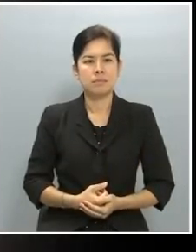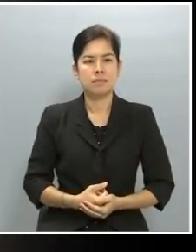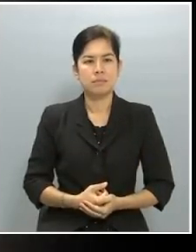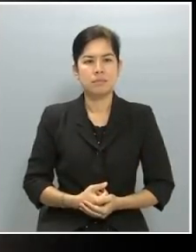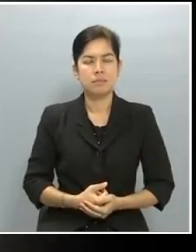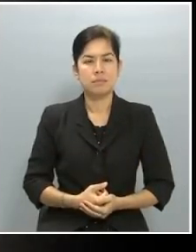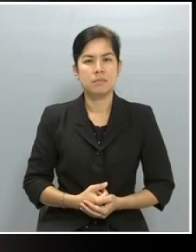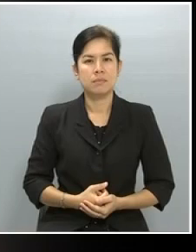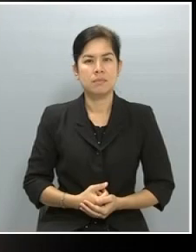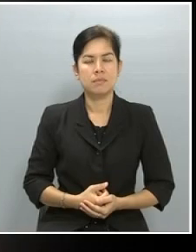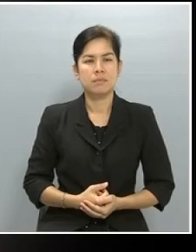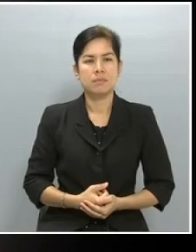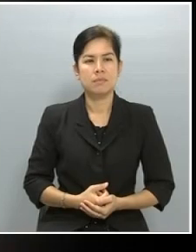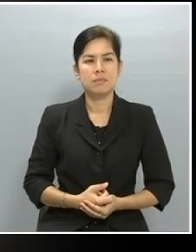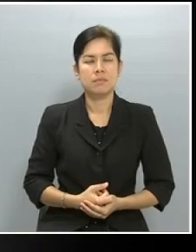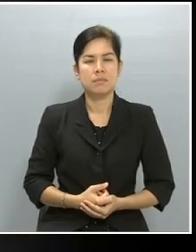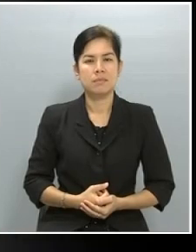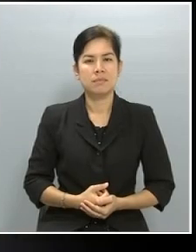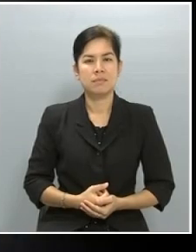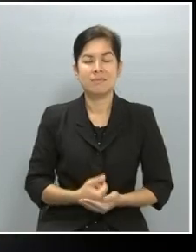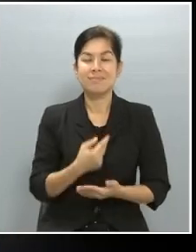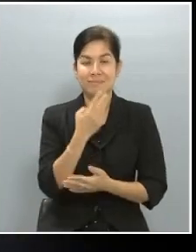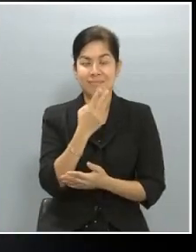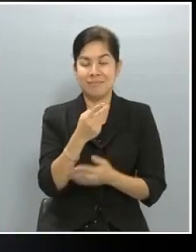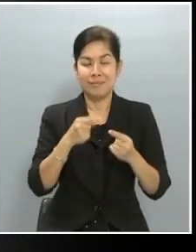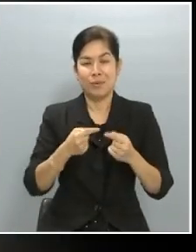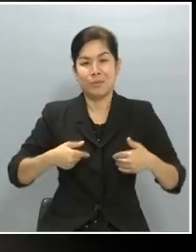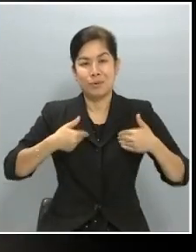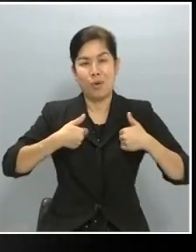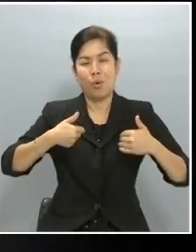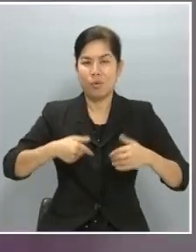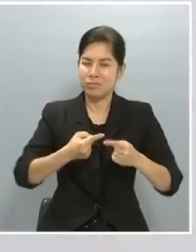ฉันบ้าฉันร้องเพี้ยนฉันก็หัวเราะเนี่ยครับ